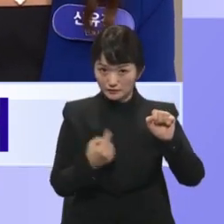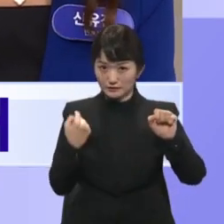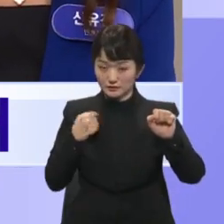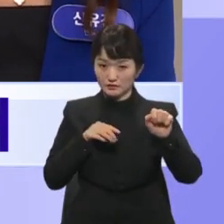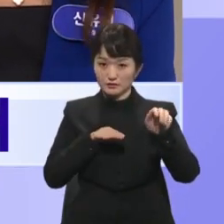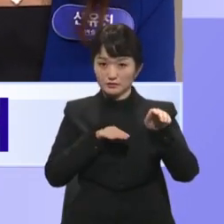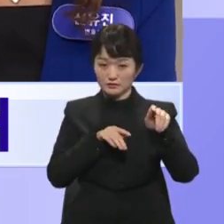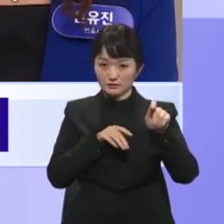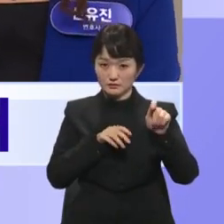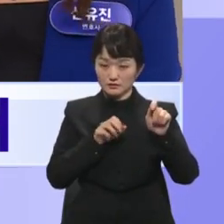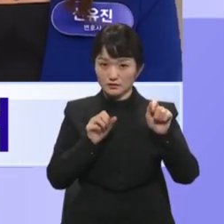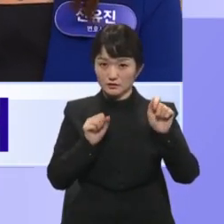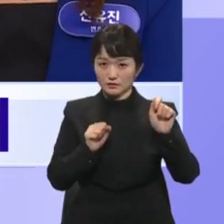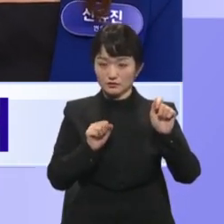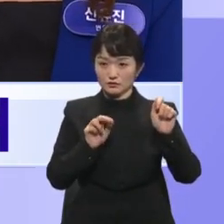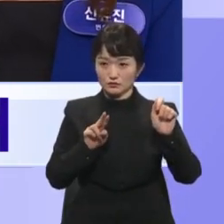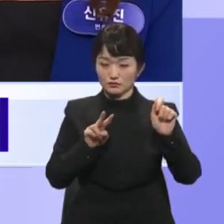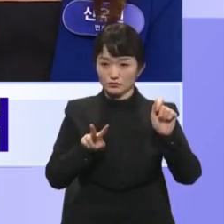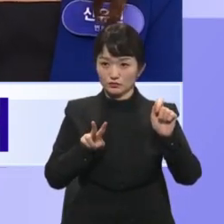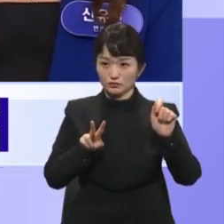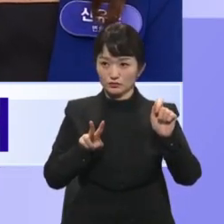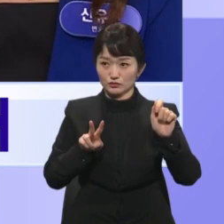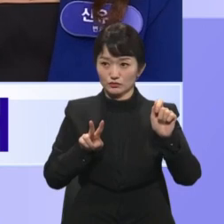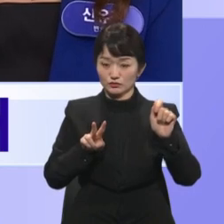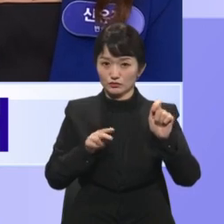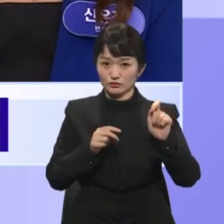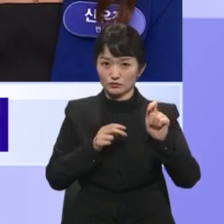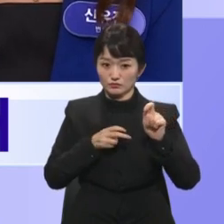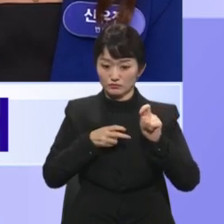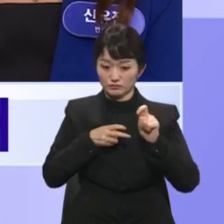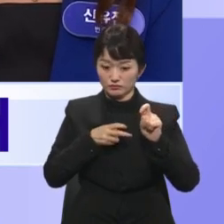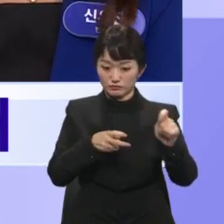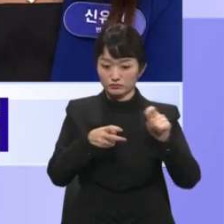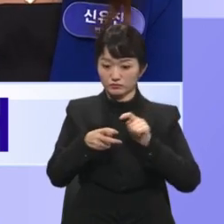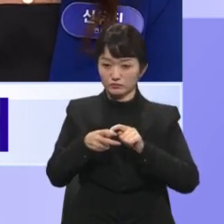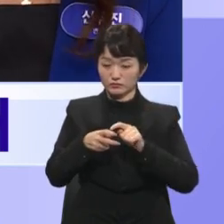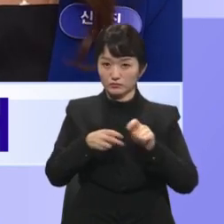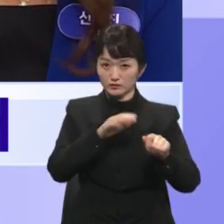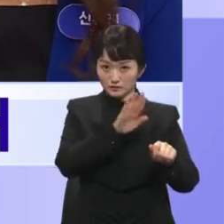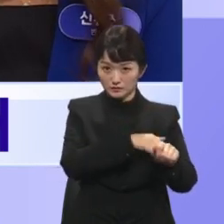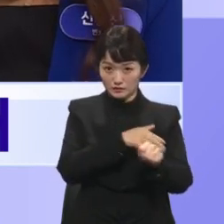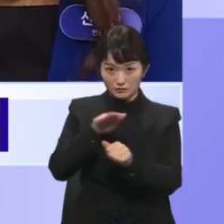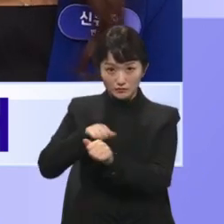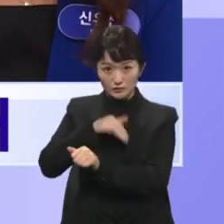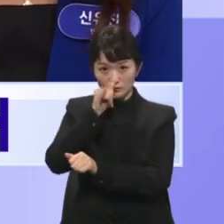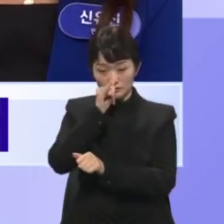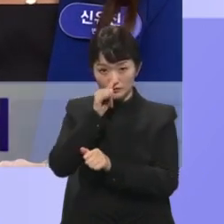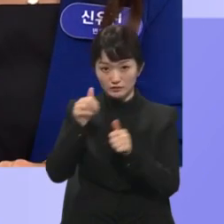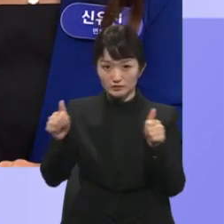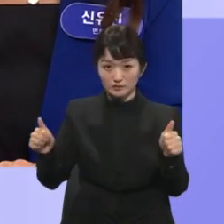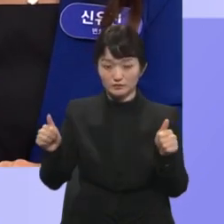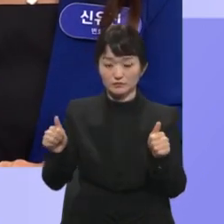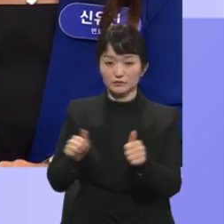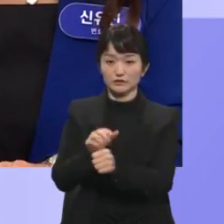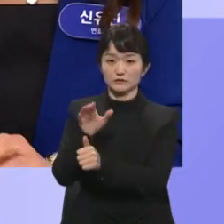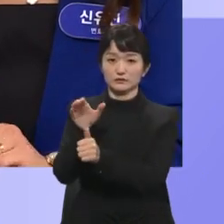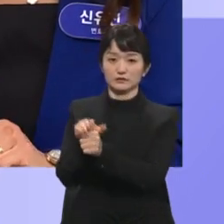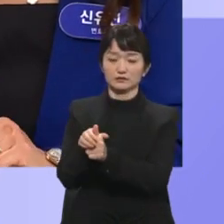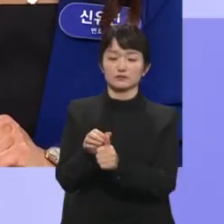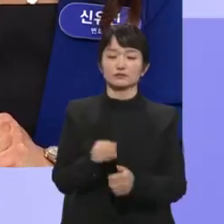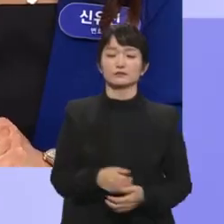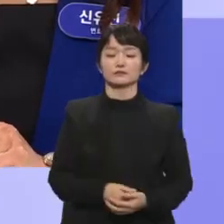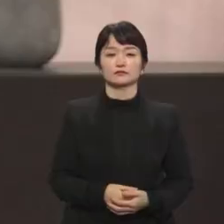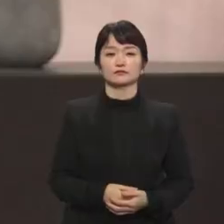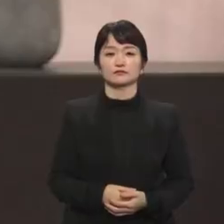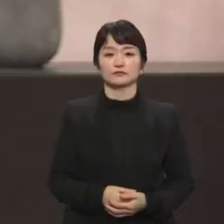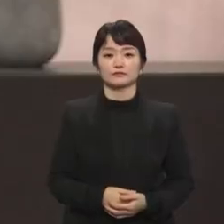문전 예전 잘못이 있다 이러면서 재판을 넘긴 겁니다 어떤 혐의를 적용을 했습니까 예